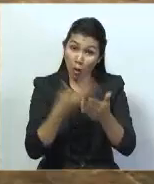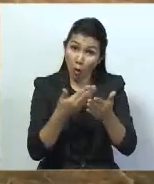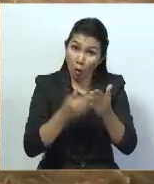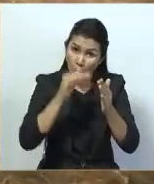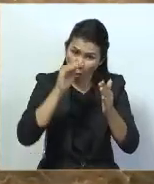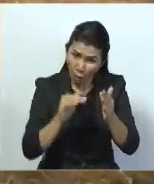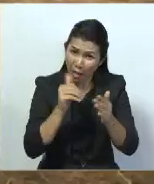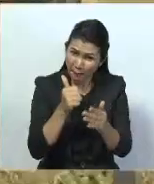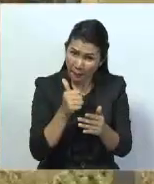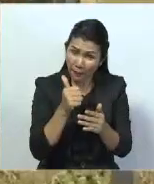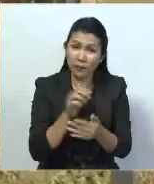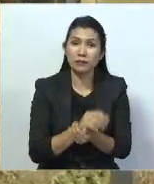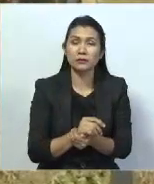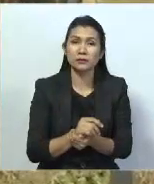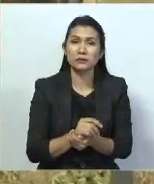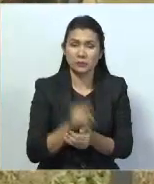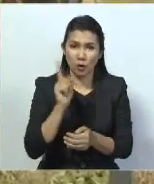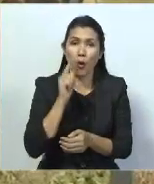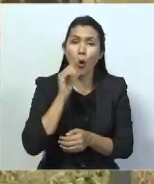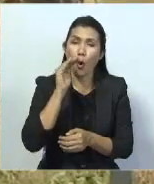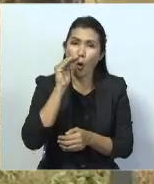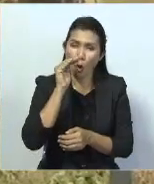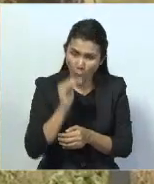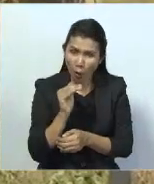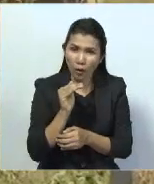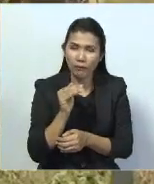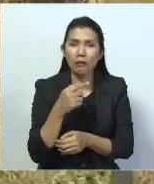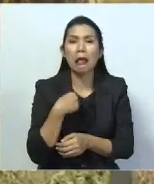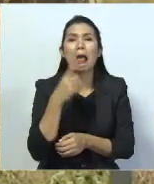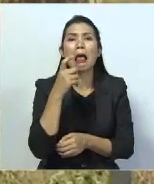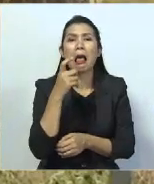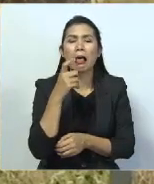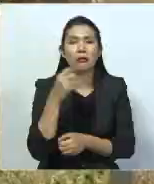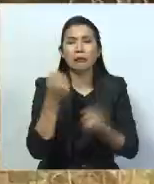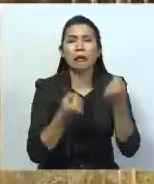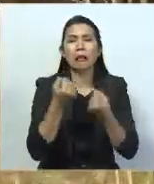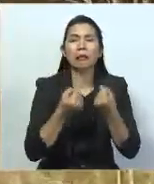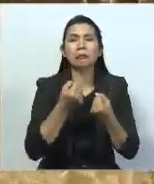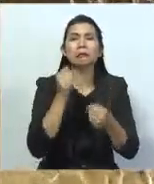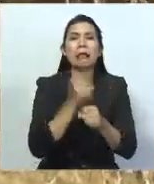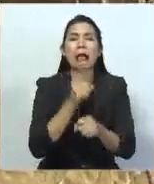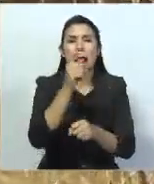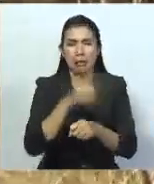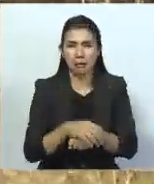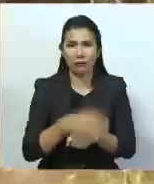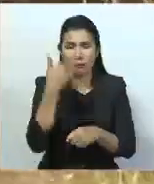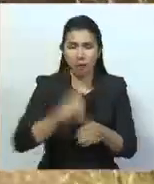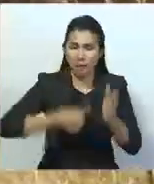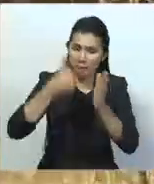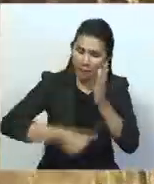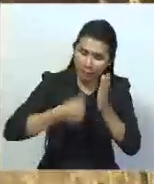ลงมาได้อีกไหม ก็ถ้าลดลงมากว่านี้ก็รถก็แย่เหมือนกันรถก็อยู่ไม่ได้พอต้องเสียภาษี